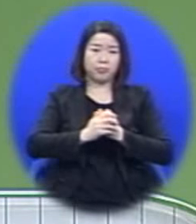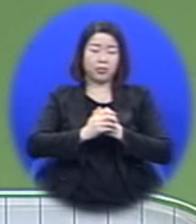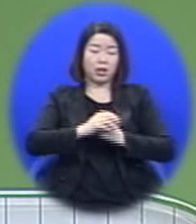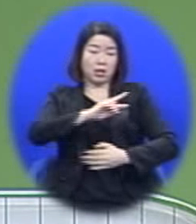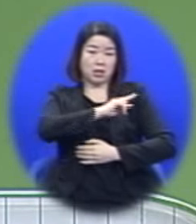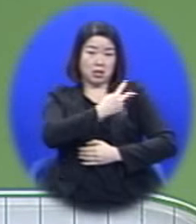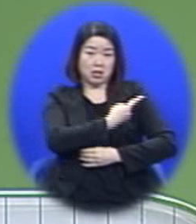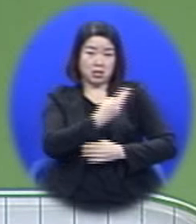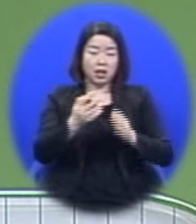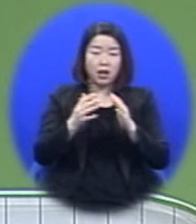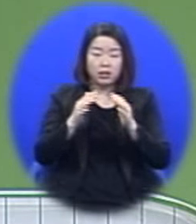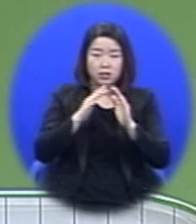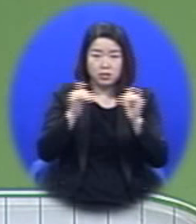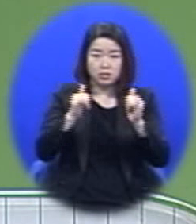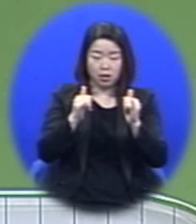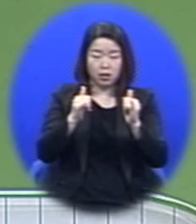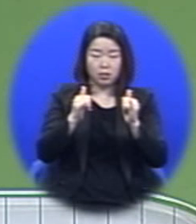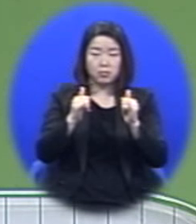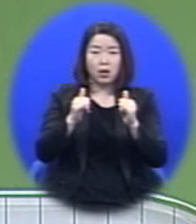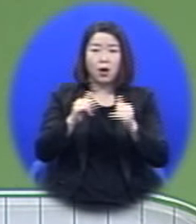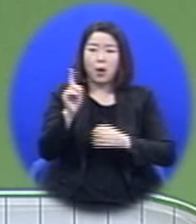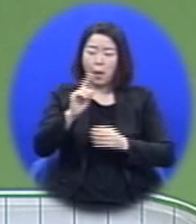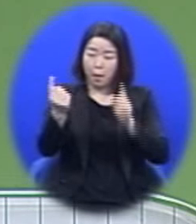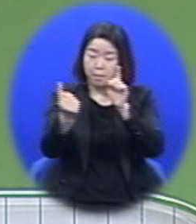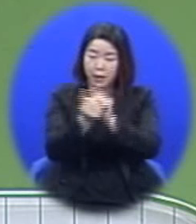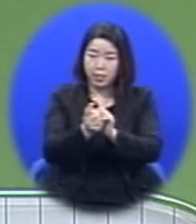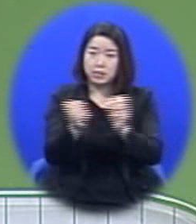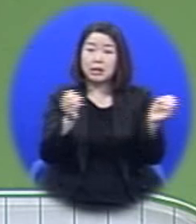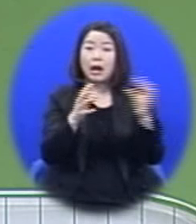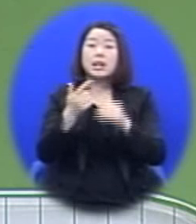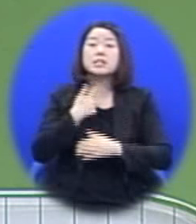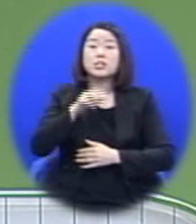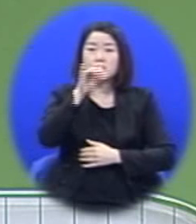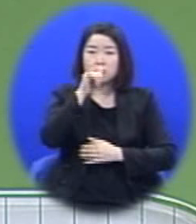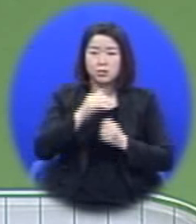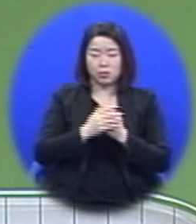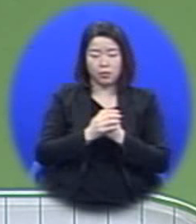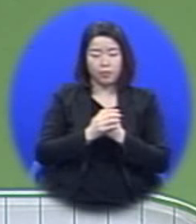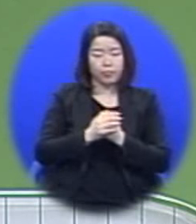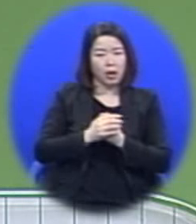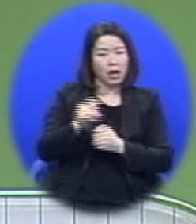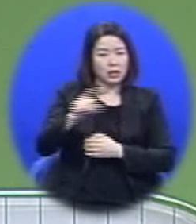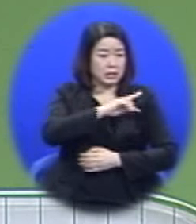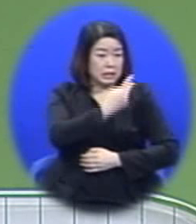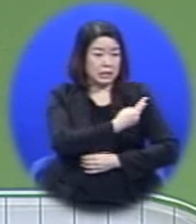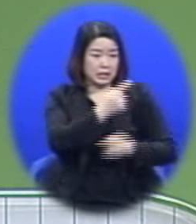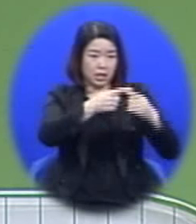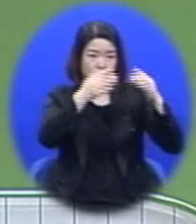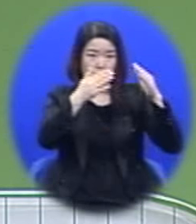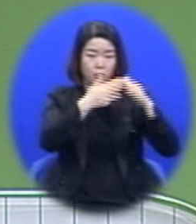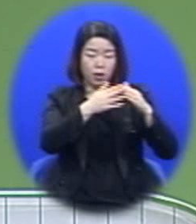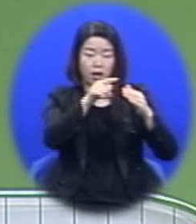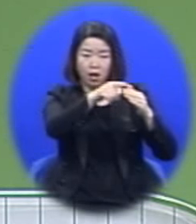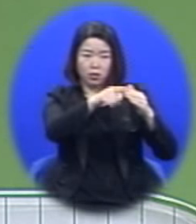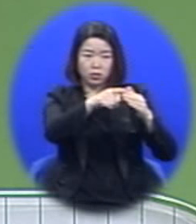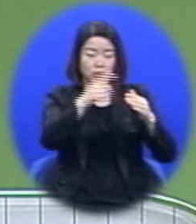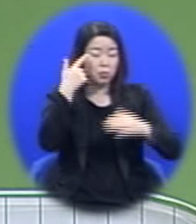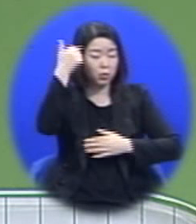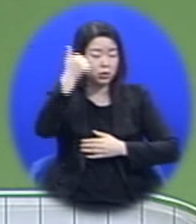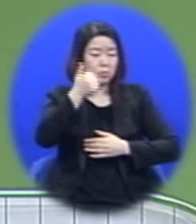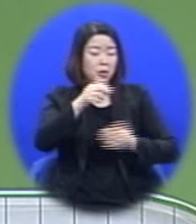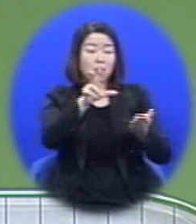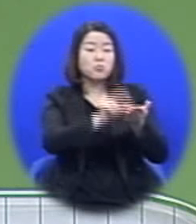분과 만나서 이야기를 나눈 적이 있습니다. 그는 그 교회에 그 목사님에게 문제가 있다는 것을 알고